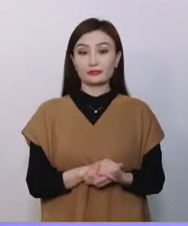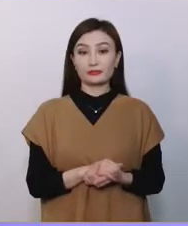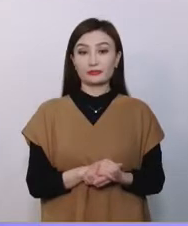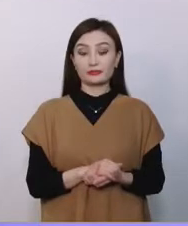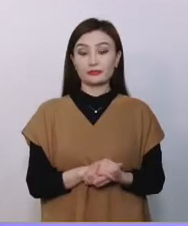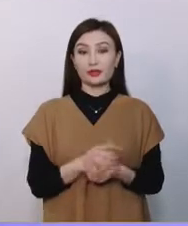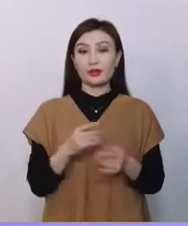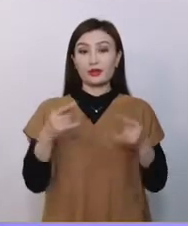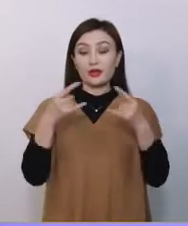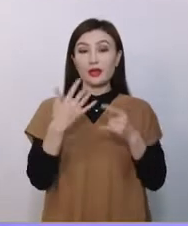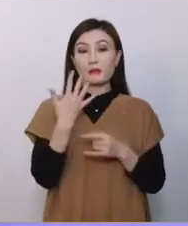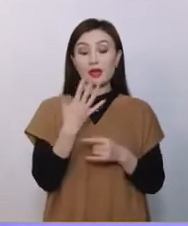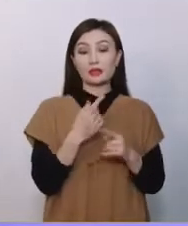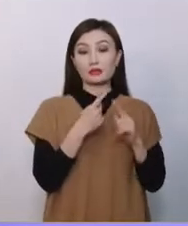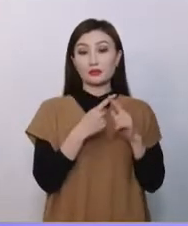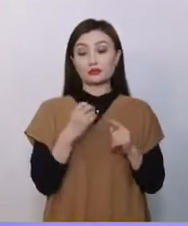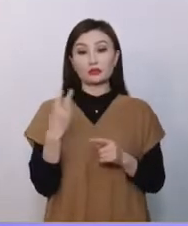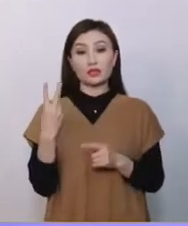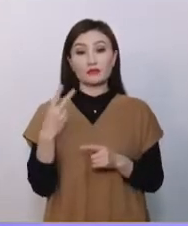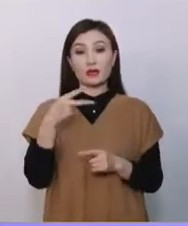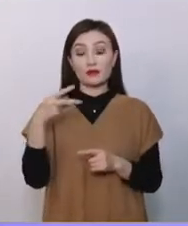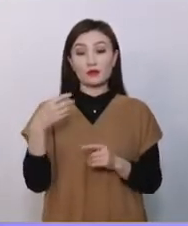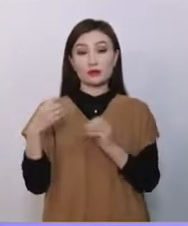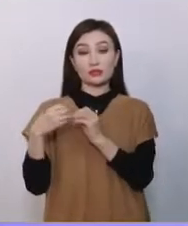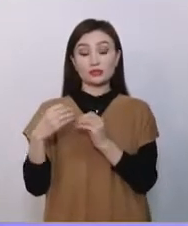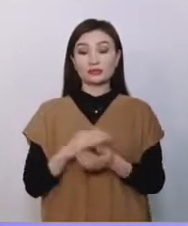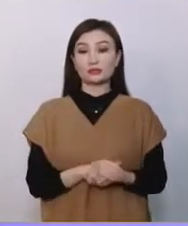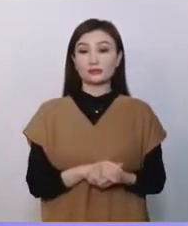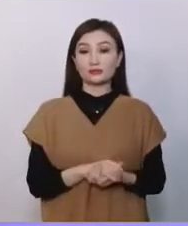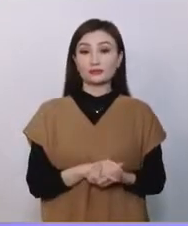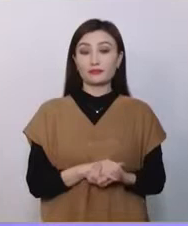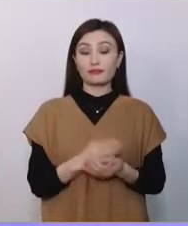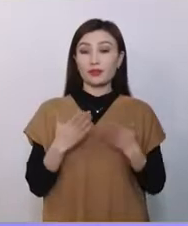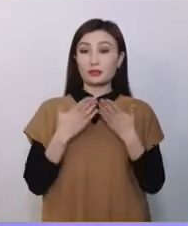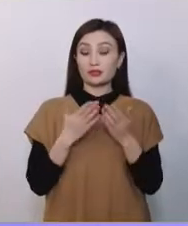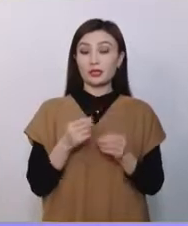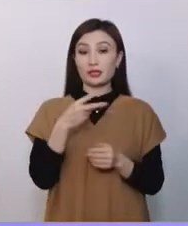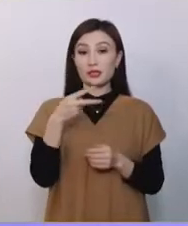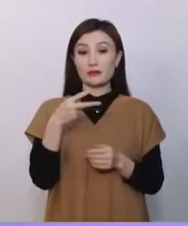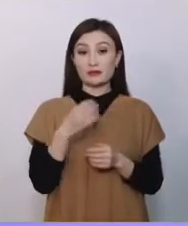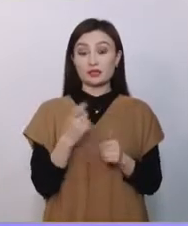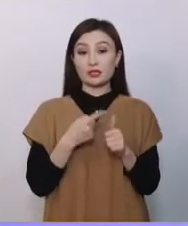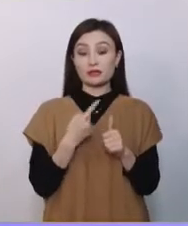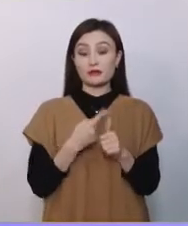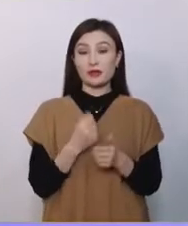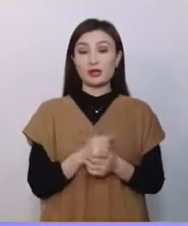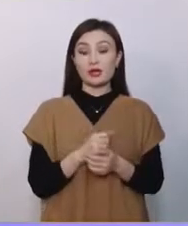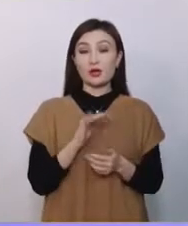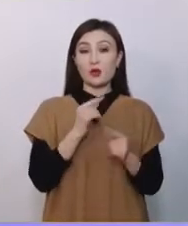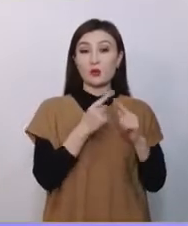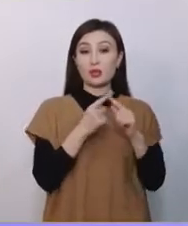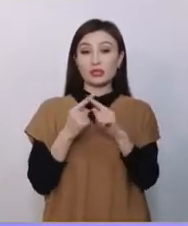но экране 5 умножить на 2 равно 10 прочитайте равенство называя компоненты